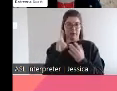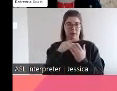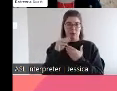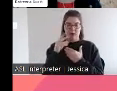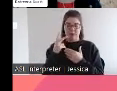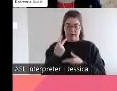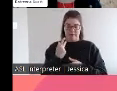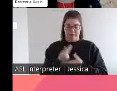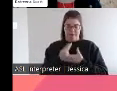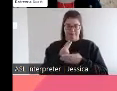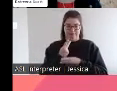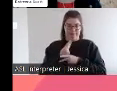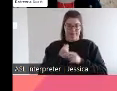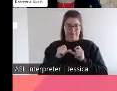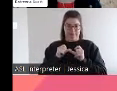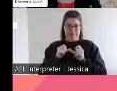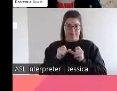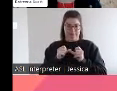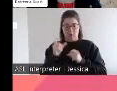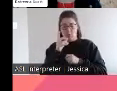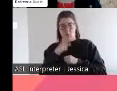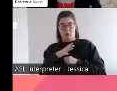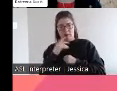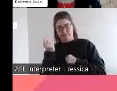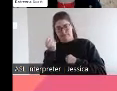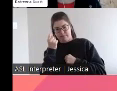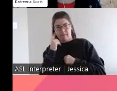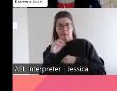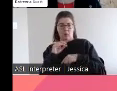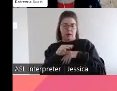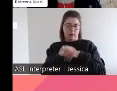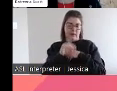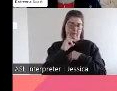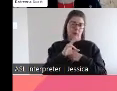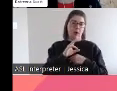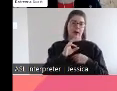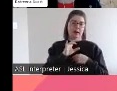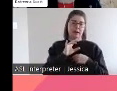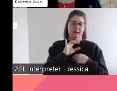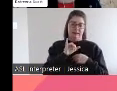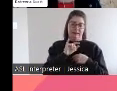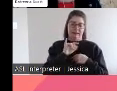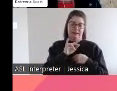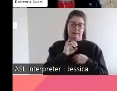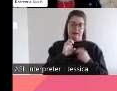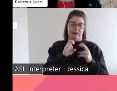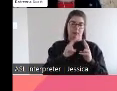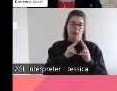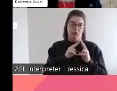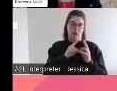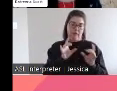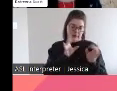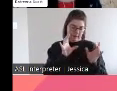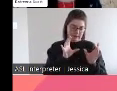Learning Network et le Carrefour des connaissances, nous vous accueillons à cette conférence